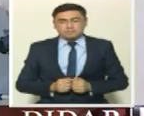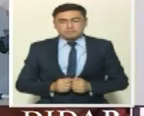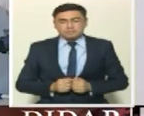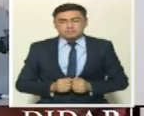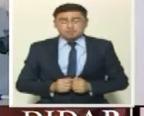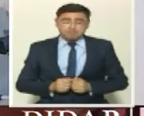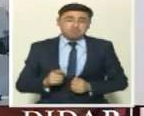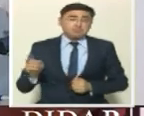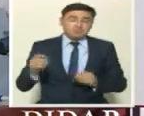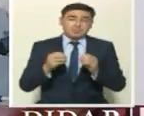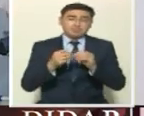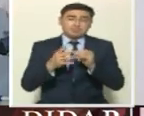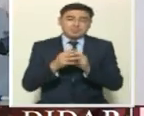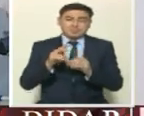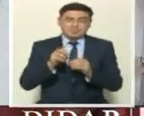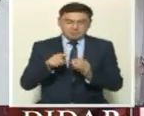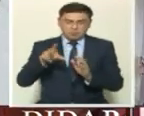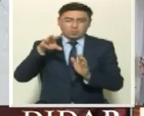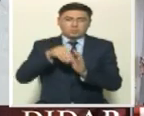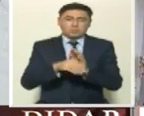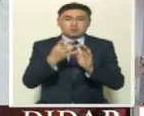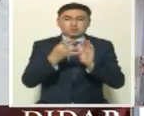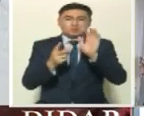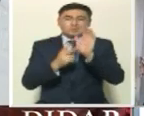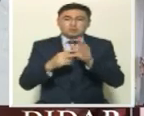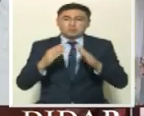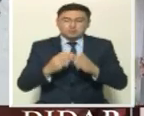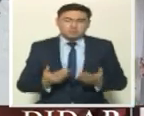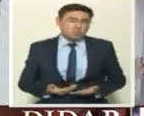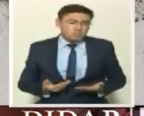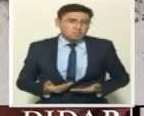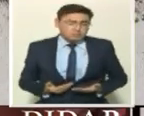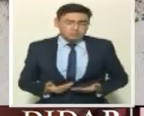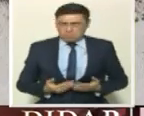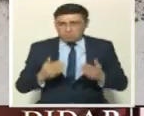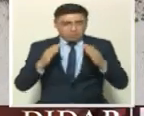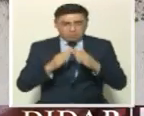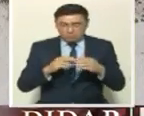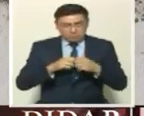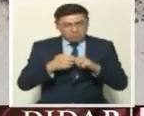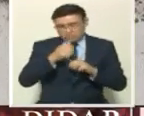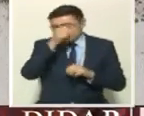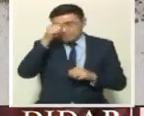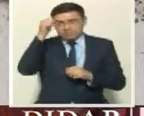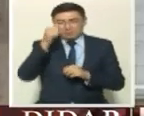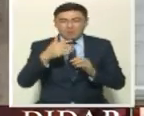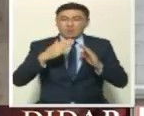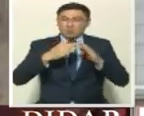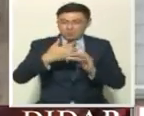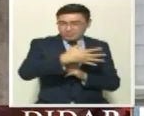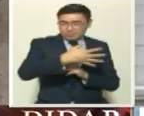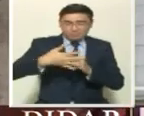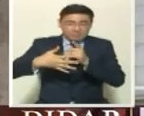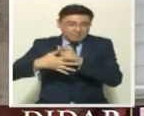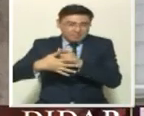самига уже 15 лет проживает в 47 доме говорит что в доме много проблем квартиры на последнем этаже пятиэтажного